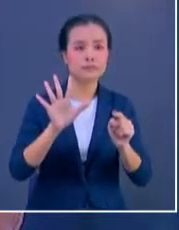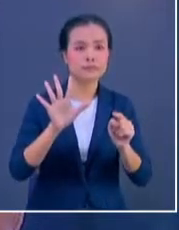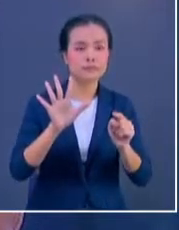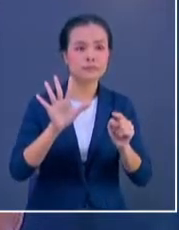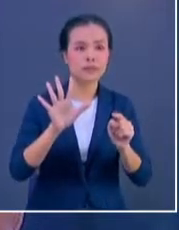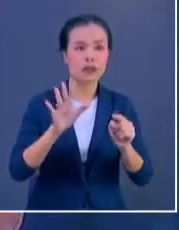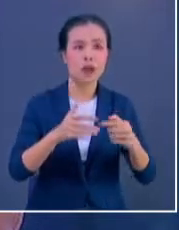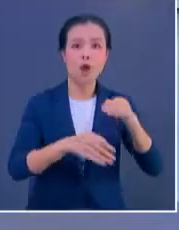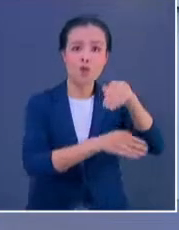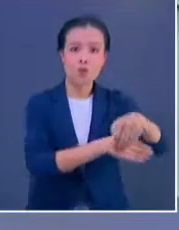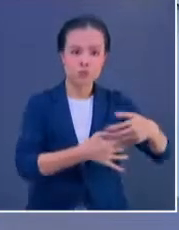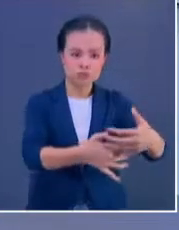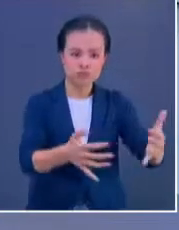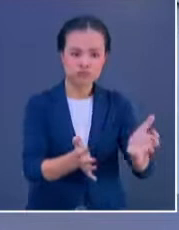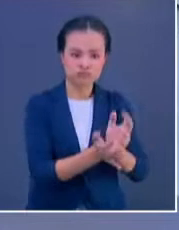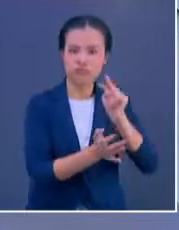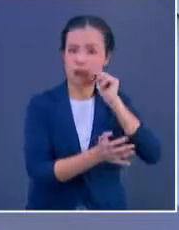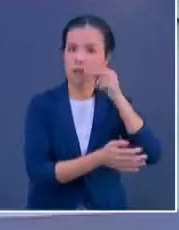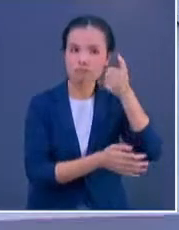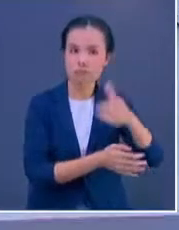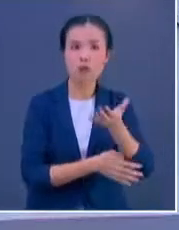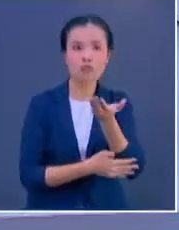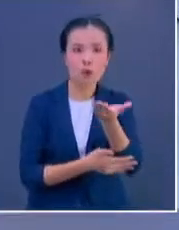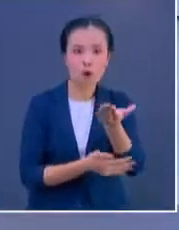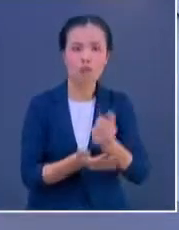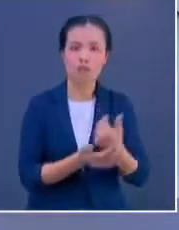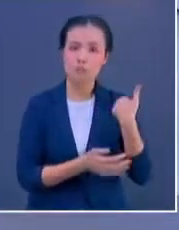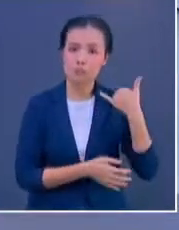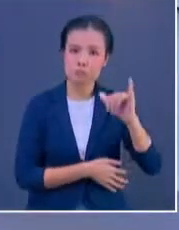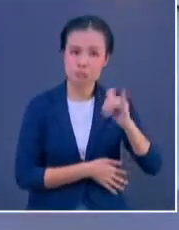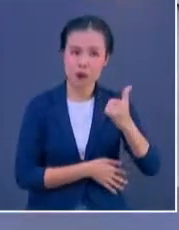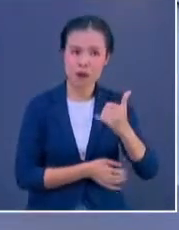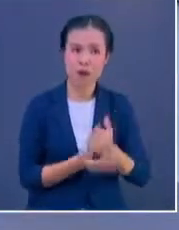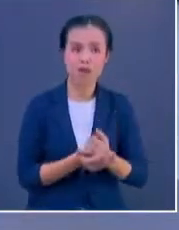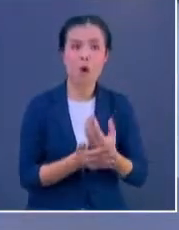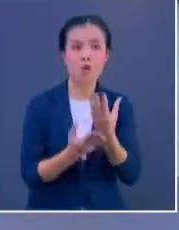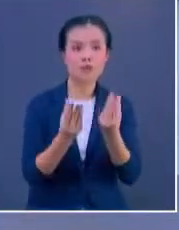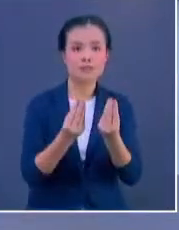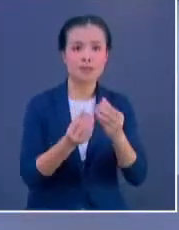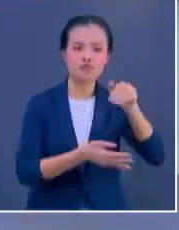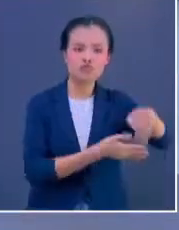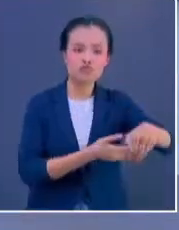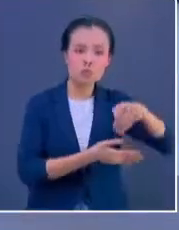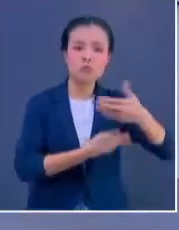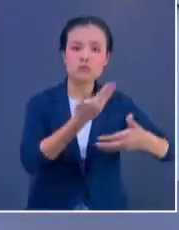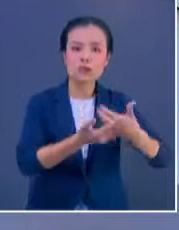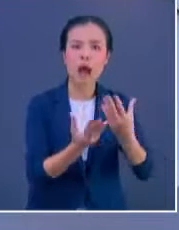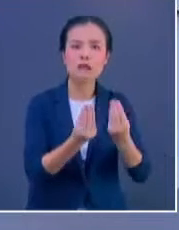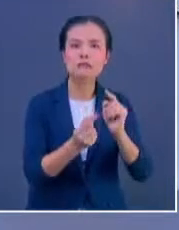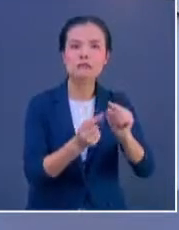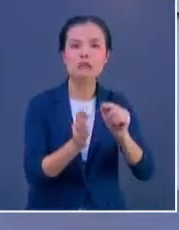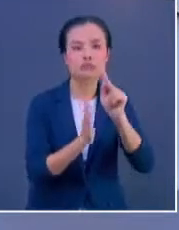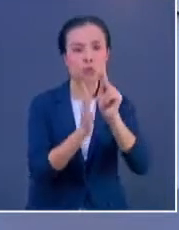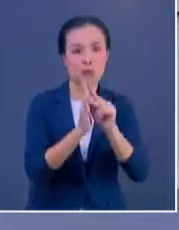ไปขุดเป็นบ่อเนี่ยไม่ได้ต้องขออนุญาตก่อนนะอยู่ดีเพราะบางทีก็อาจจะมีคนแกล้งเอาที่ดินไปขุดขาย อย่าง นี้นี่ถือว่าผิดกฎหมายเหมือนกัน ครับ